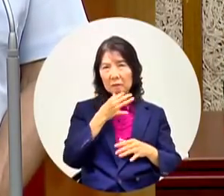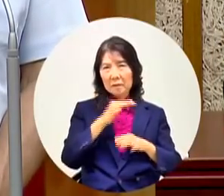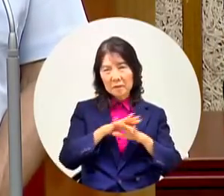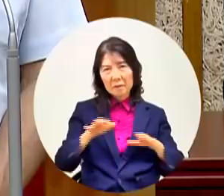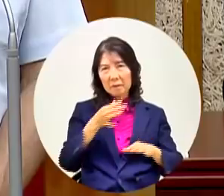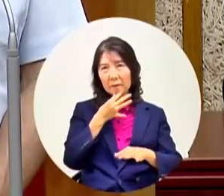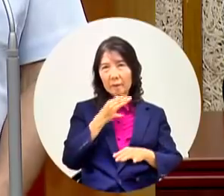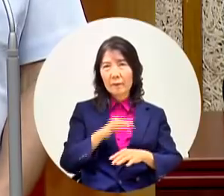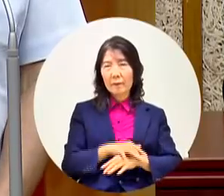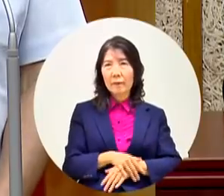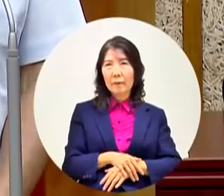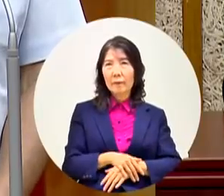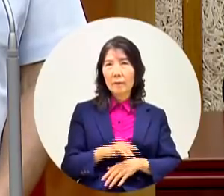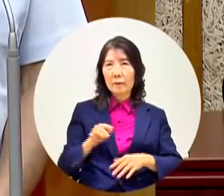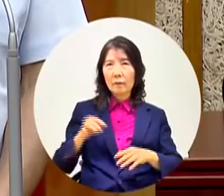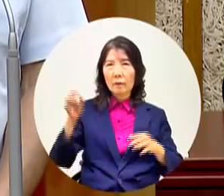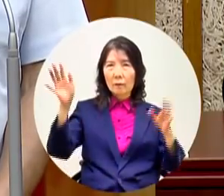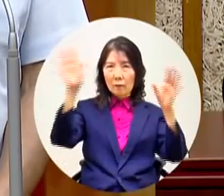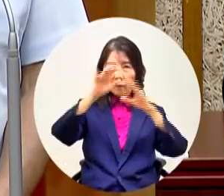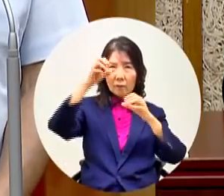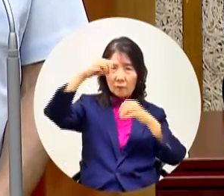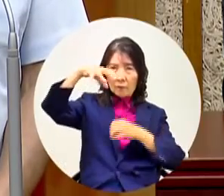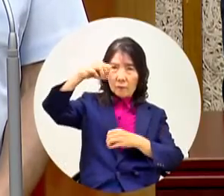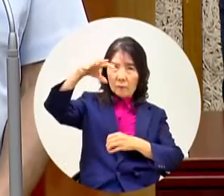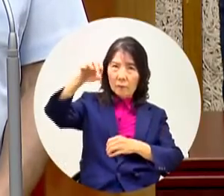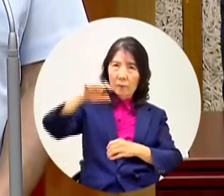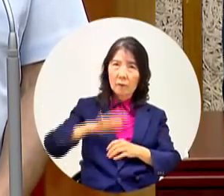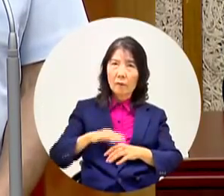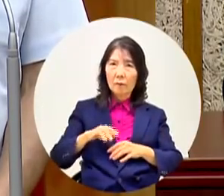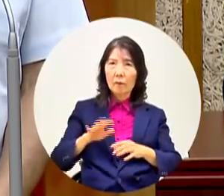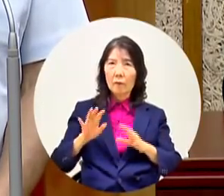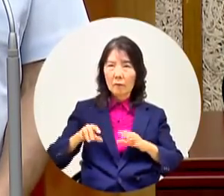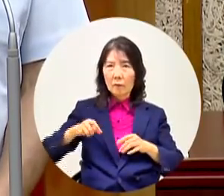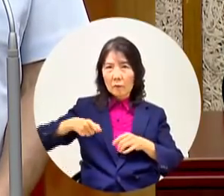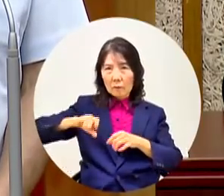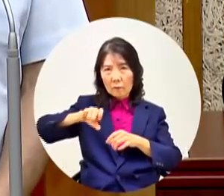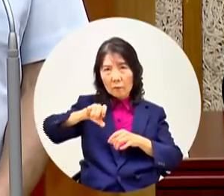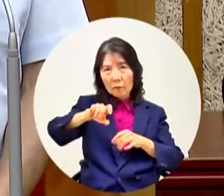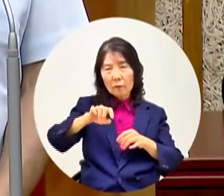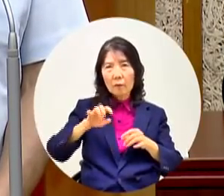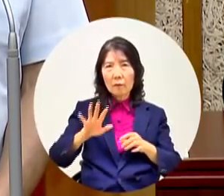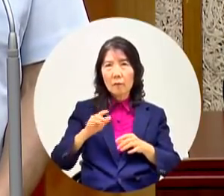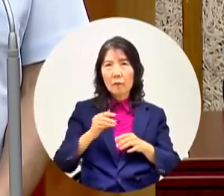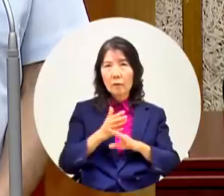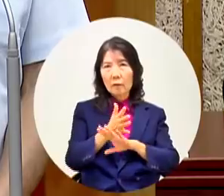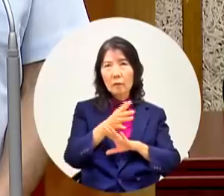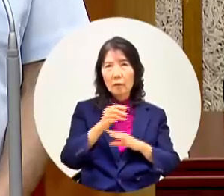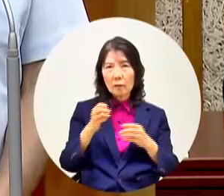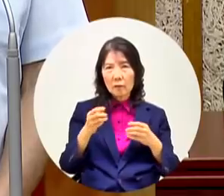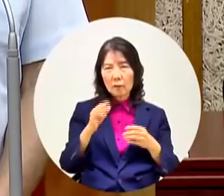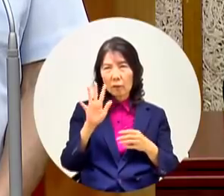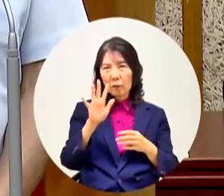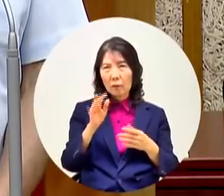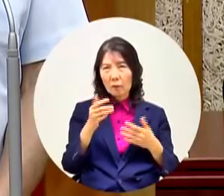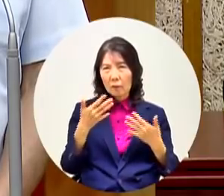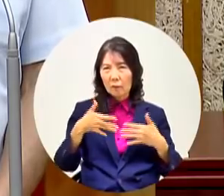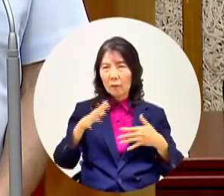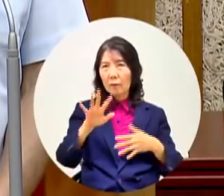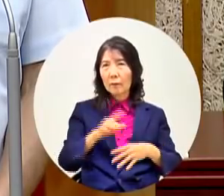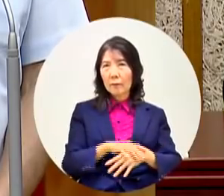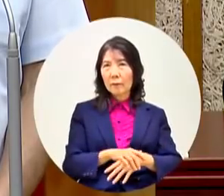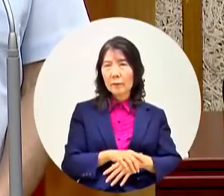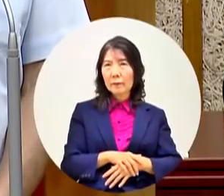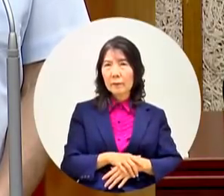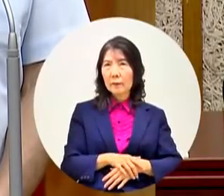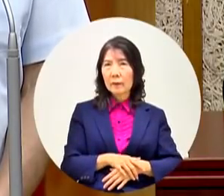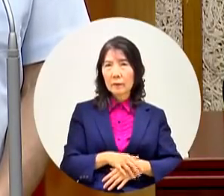外夜间照明还有说那些限高车辆过去的时候都有碰过有一些状况啦，所以我们是